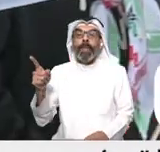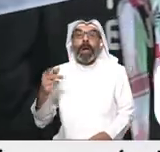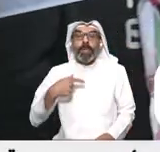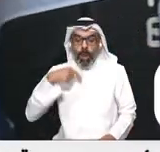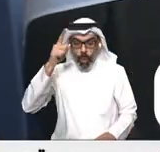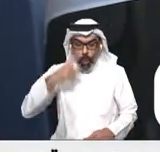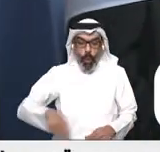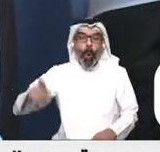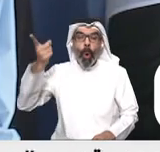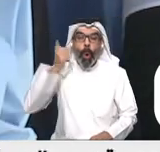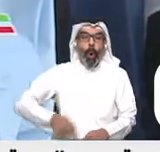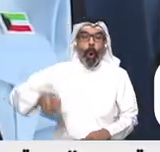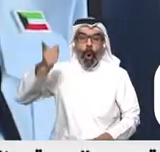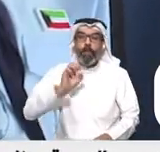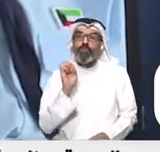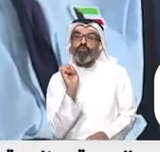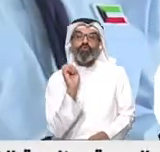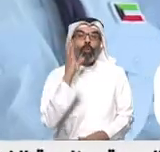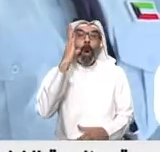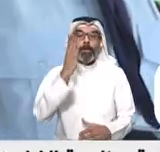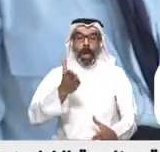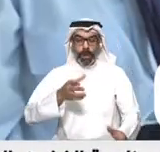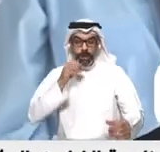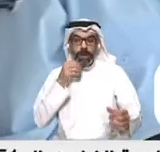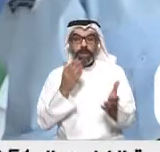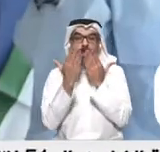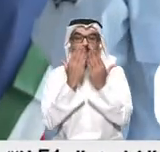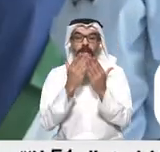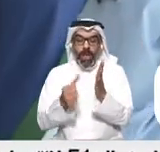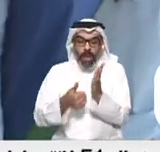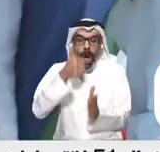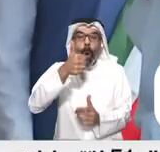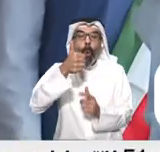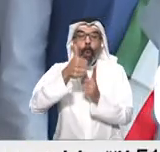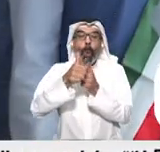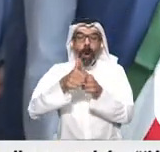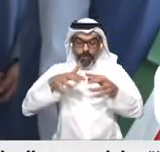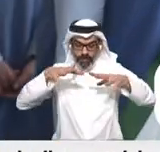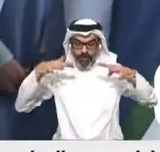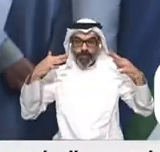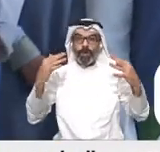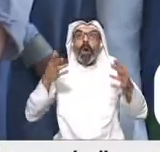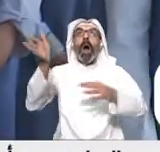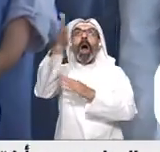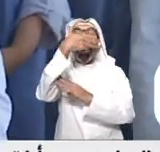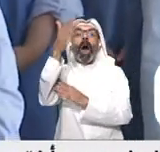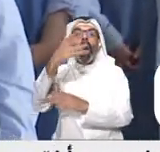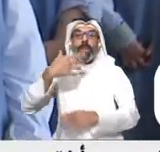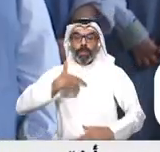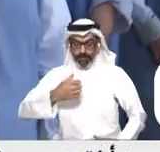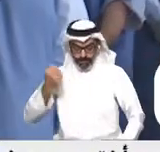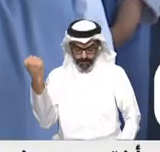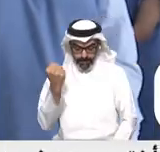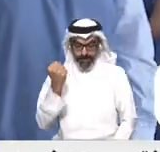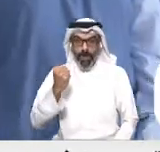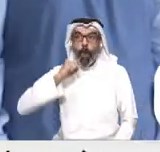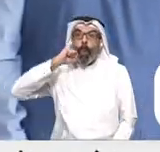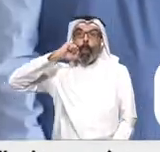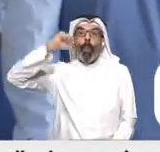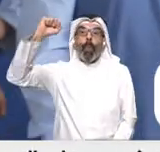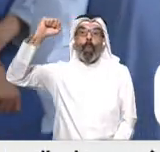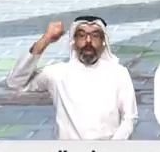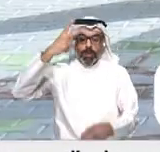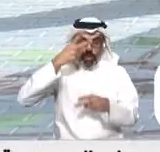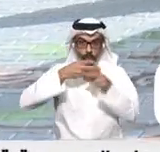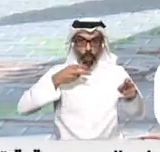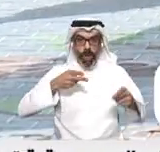اليومي والدرس الأول في طابور كل صباح في مدارس دولة الكويت. الوطن